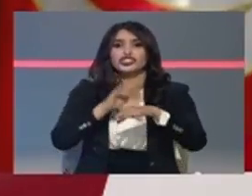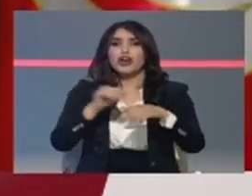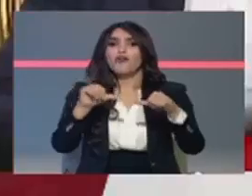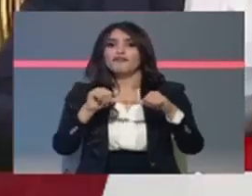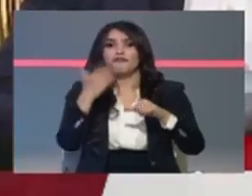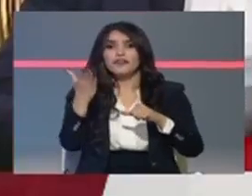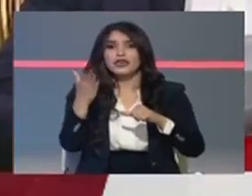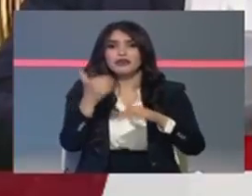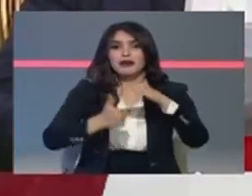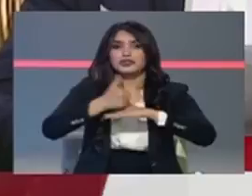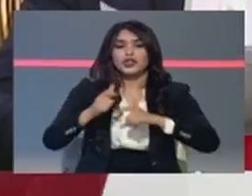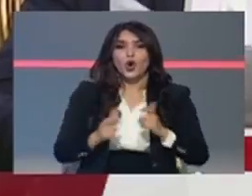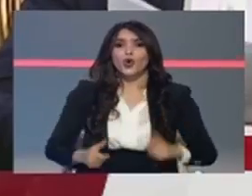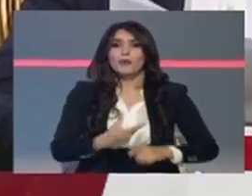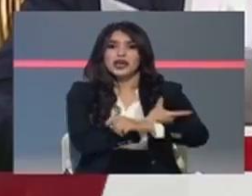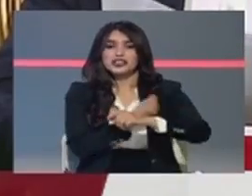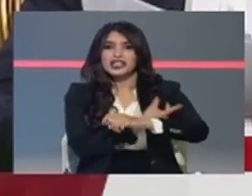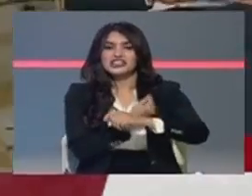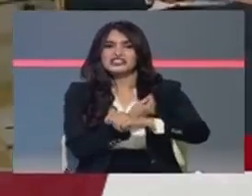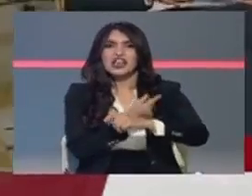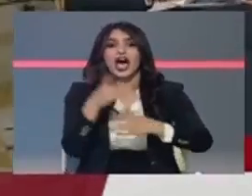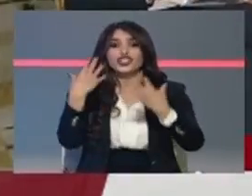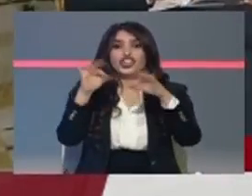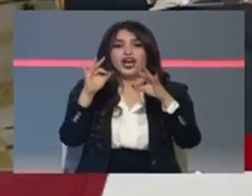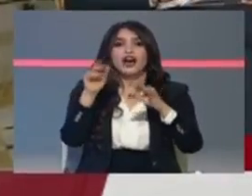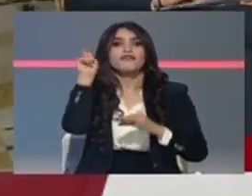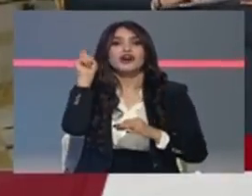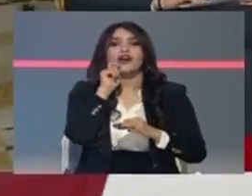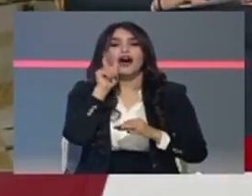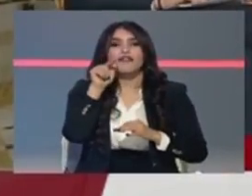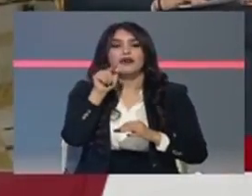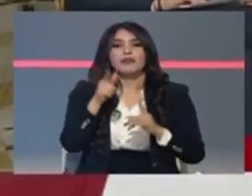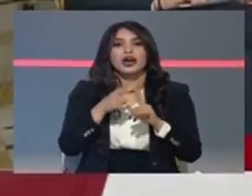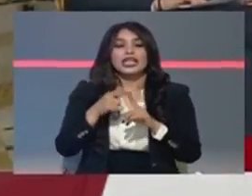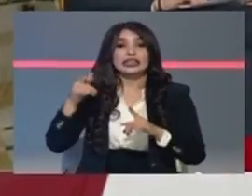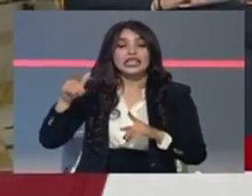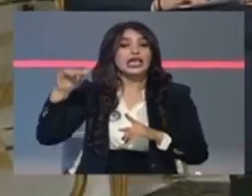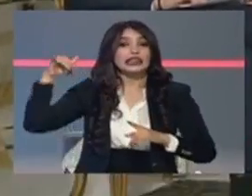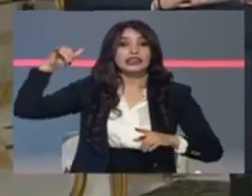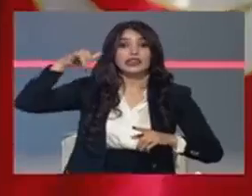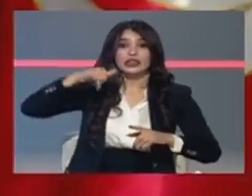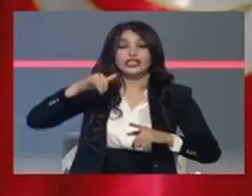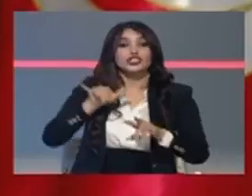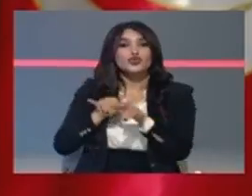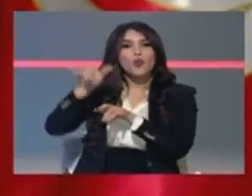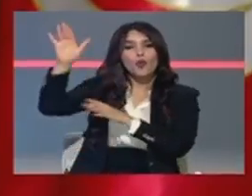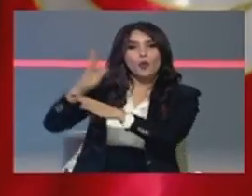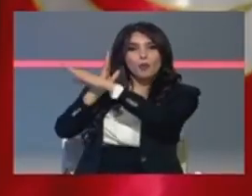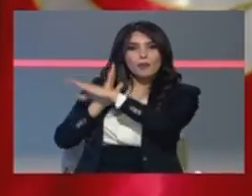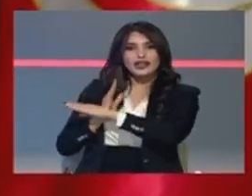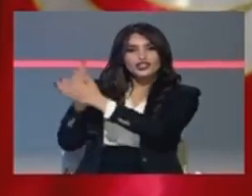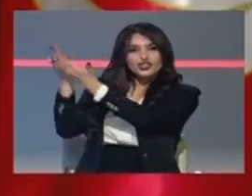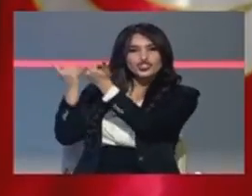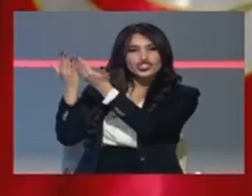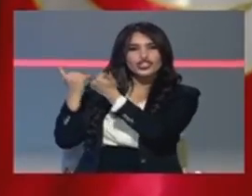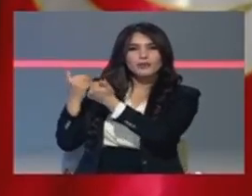لي شانتيون وجربته. ان شاء الله نهار 10 افريل عندنا طياره من الجيش الوطني باش تمشي، ومن بعد باش يجيو تباعا من كوريا